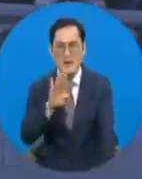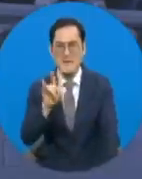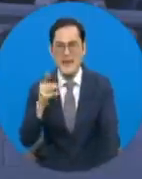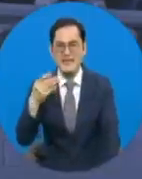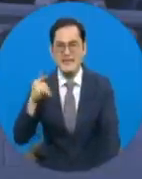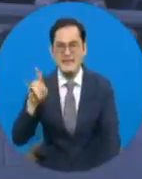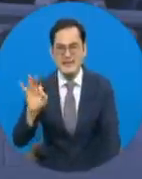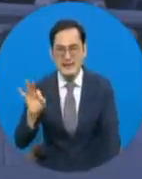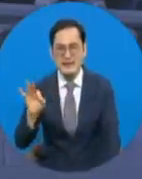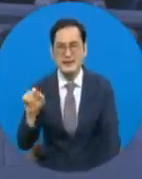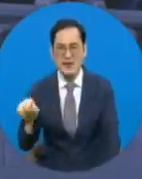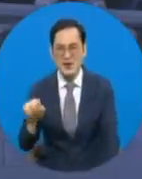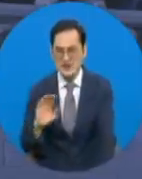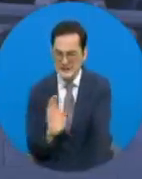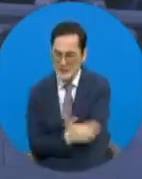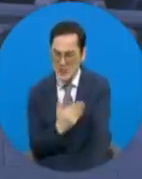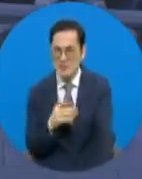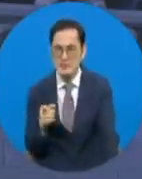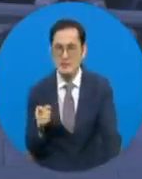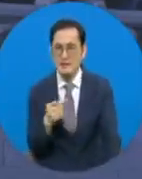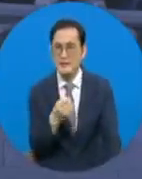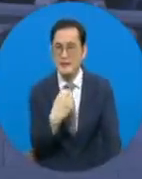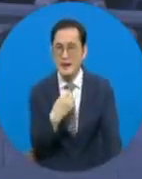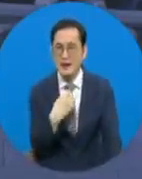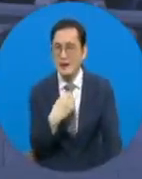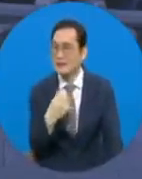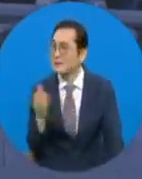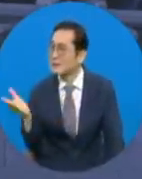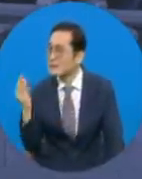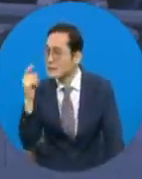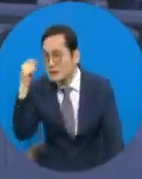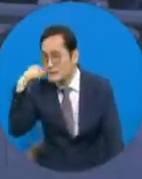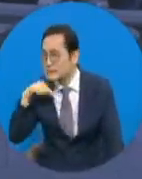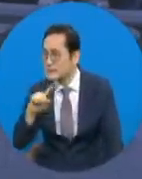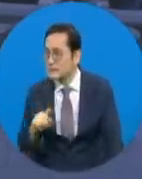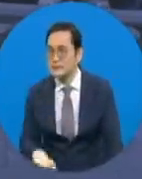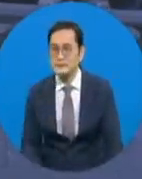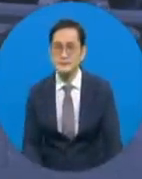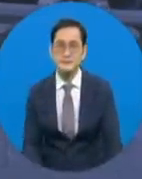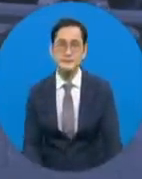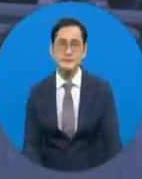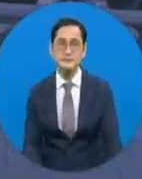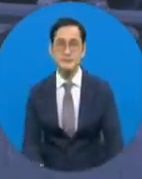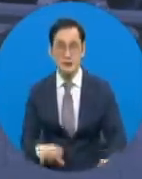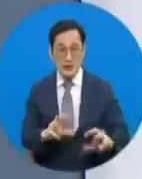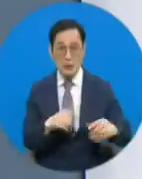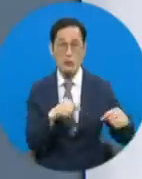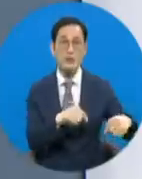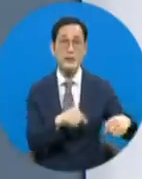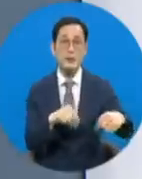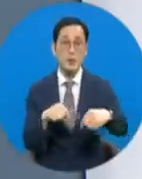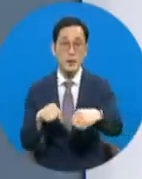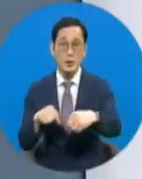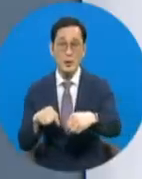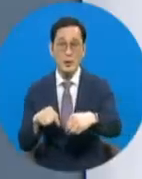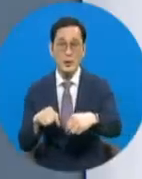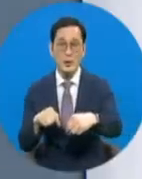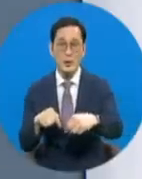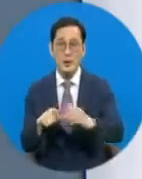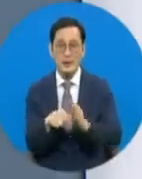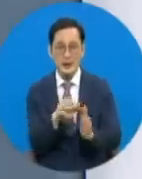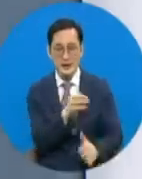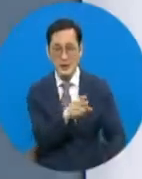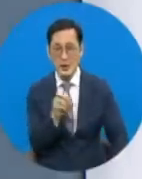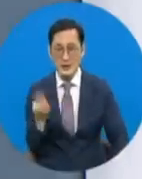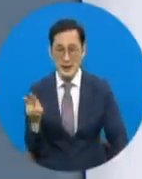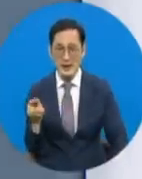김병민 최고위원님, 네. 어제 이 발언 어떻게 보셨습니까? 배팅 발언. 그러니까 이 외교에 관한 측면에 있어서만큼은 여야